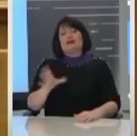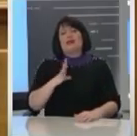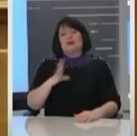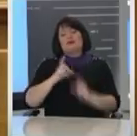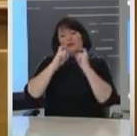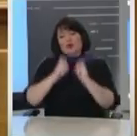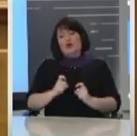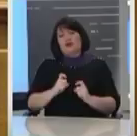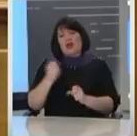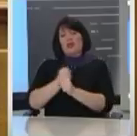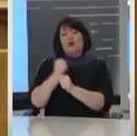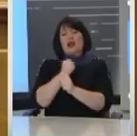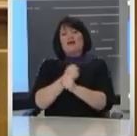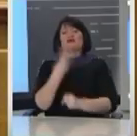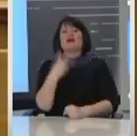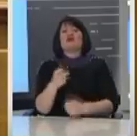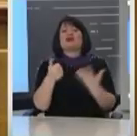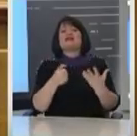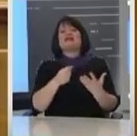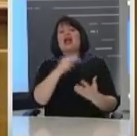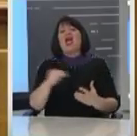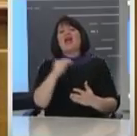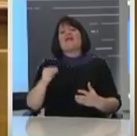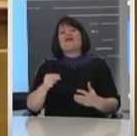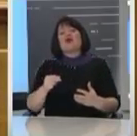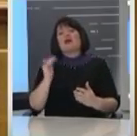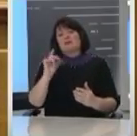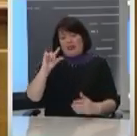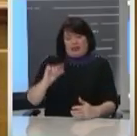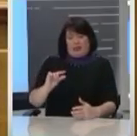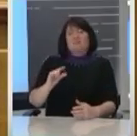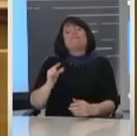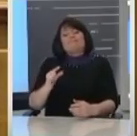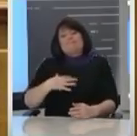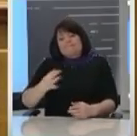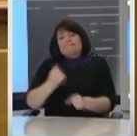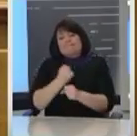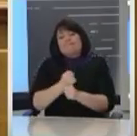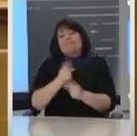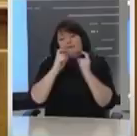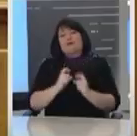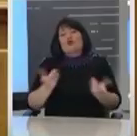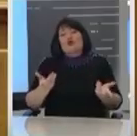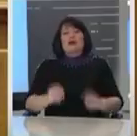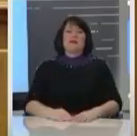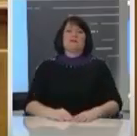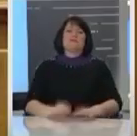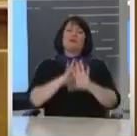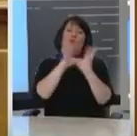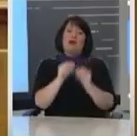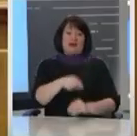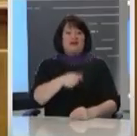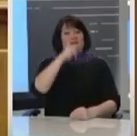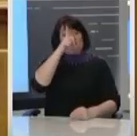που αναγκάζονται να δουλέψουν για 360 ευρώ ή και για ακόμα λιγότερα. Και όλα αυτά ενώ